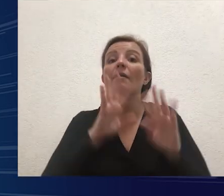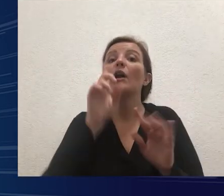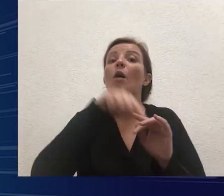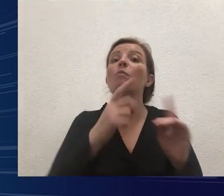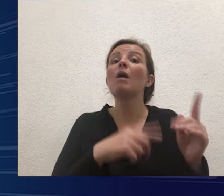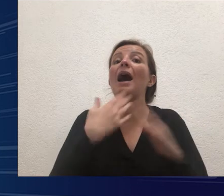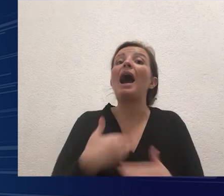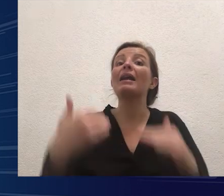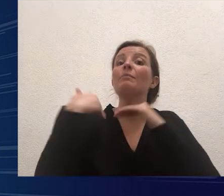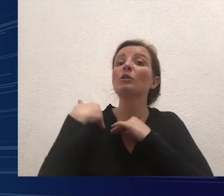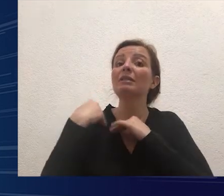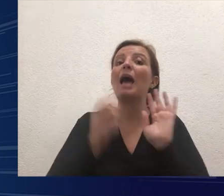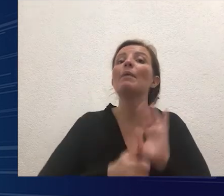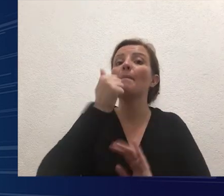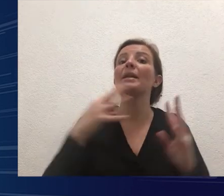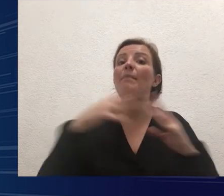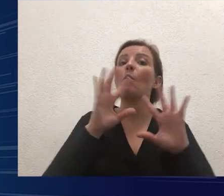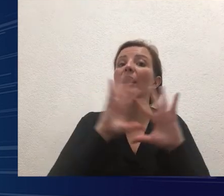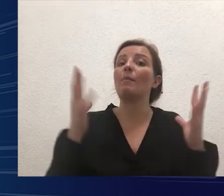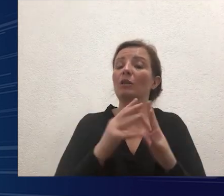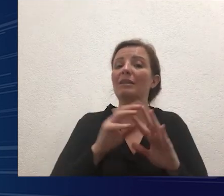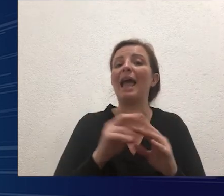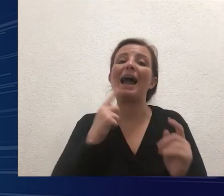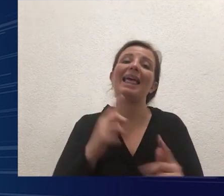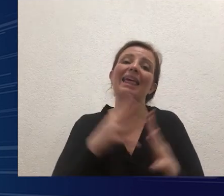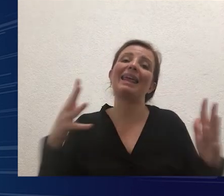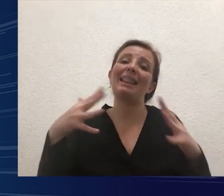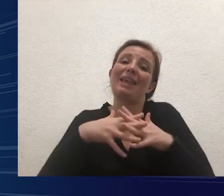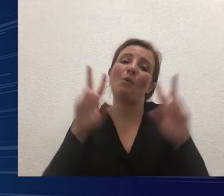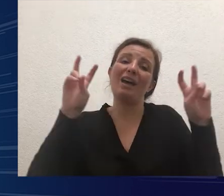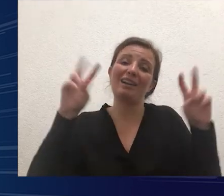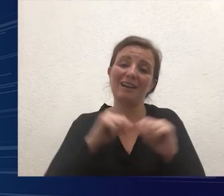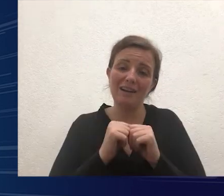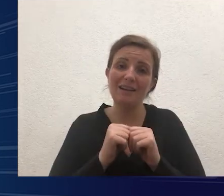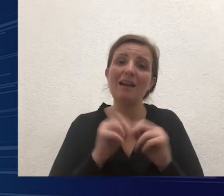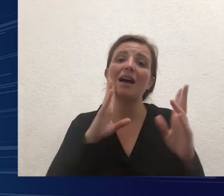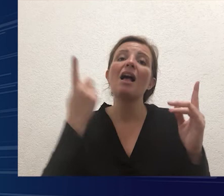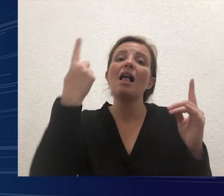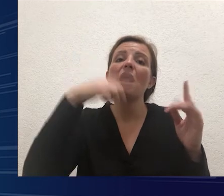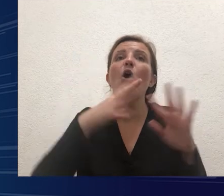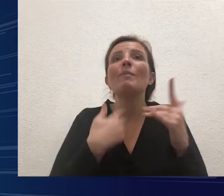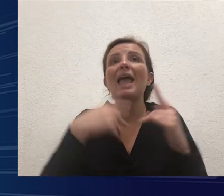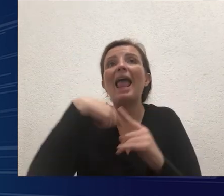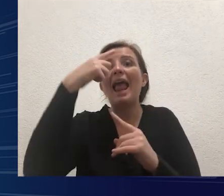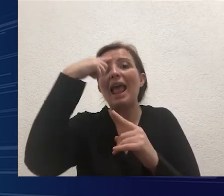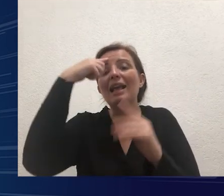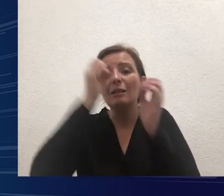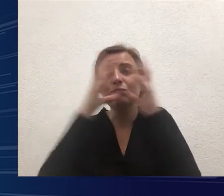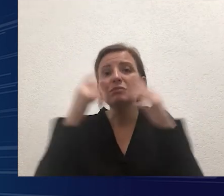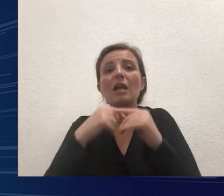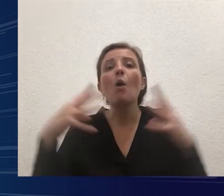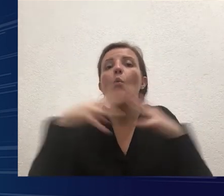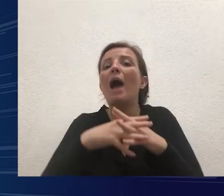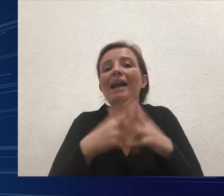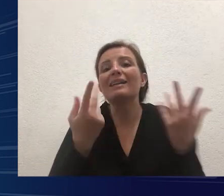ne è responsabile la prima guerra reale la grande guerra quella idea di